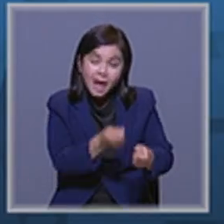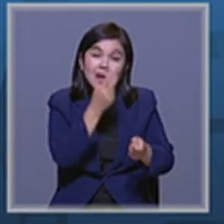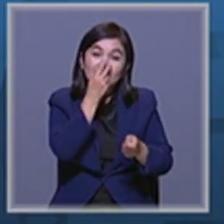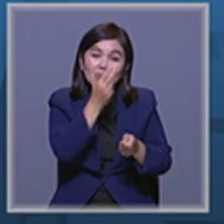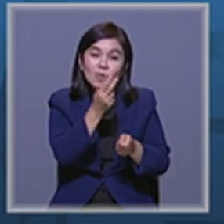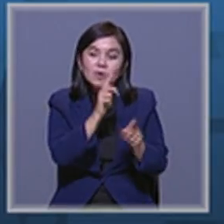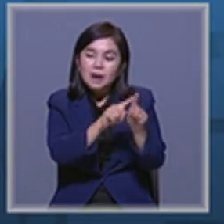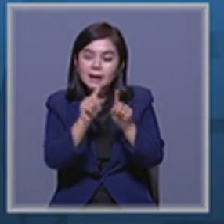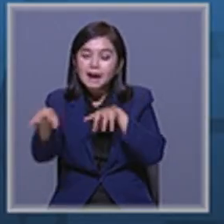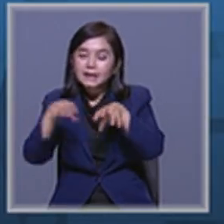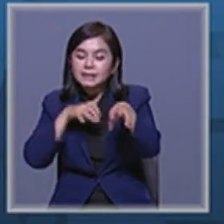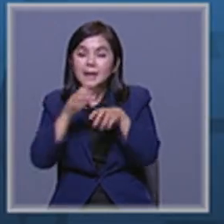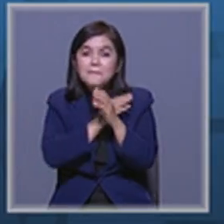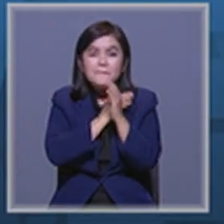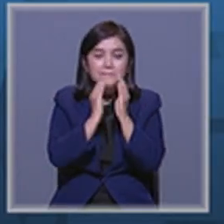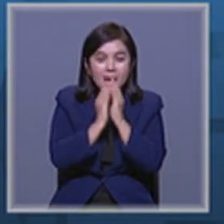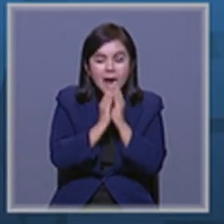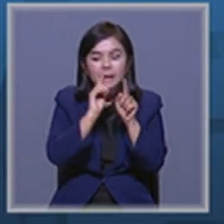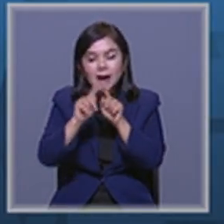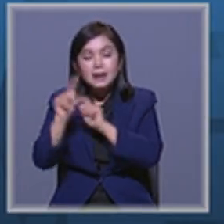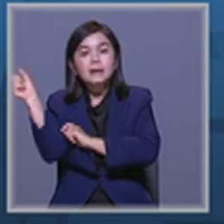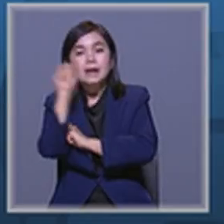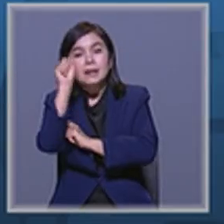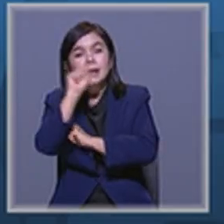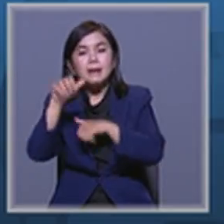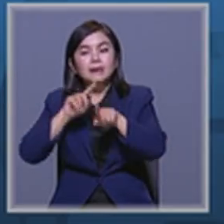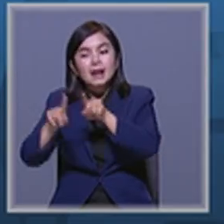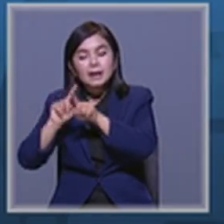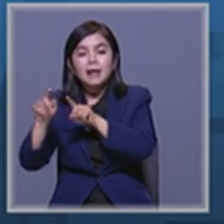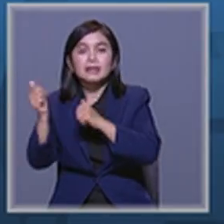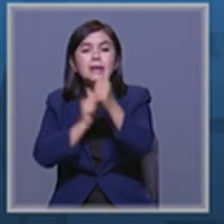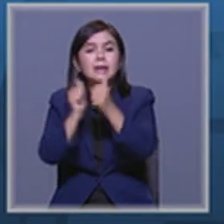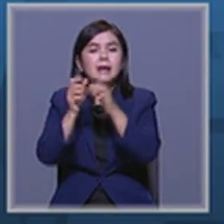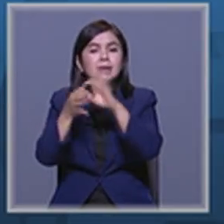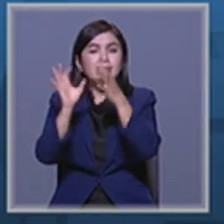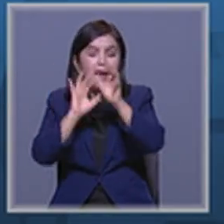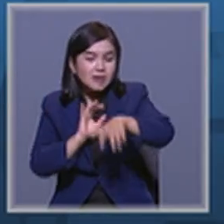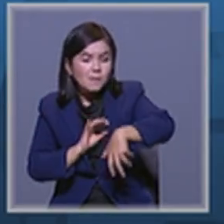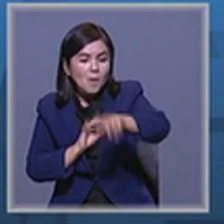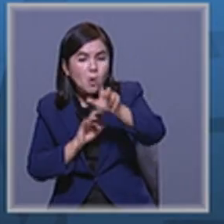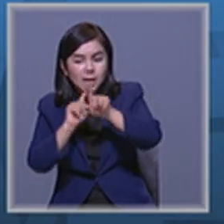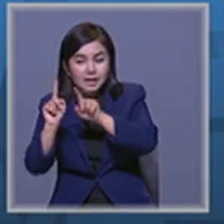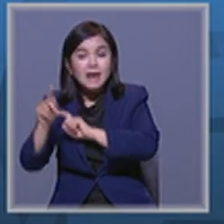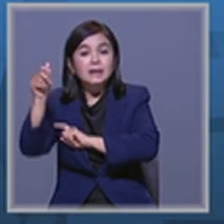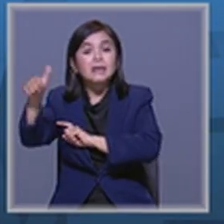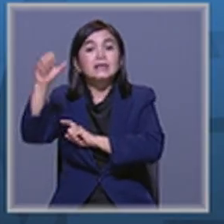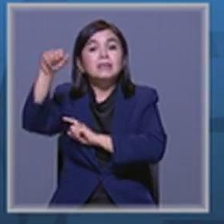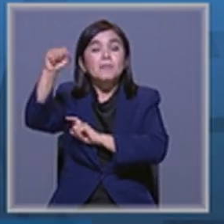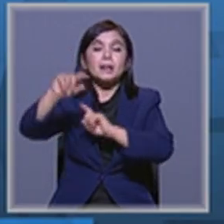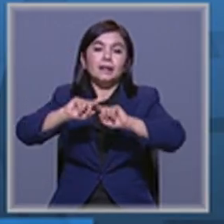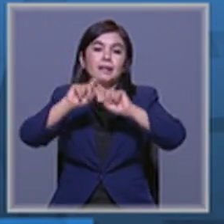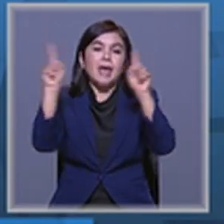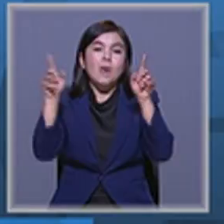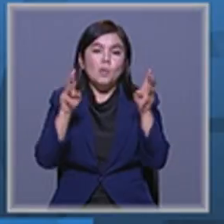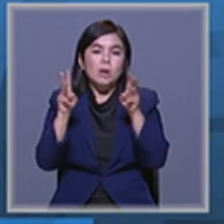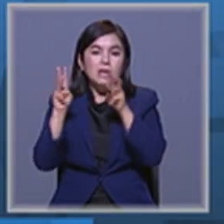รือว่าจัดคอนเสิร์ตก็มีนะครับจัดงานโบว์ลิ่งก็มีครับจริงๆของเหล่านี้เป็นเรื่องดีแต่ว่าทุกวันนี้เนี่ยมันถูก